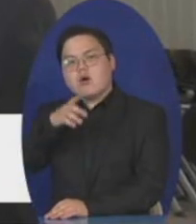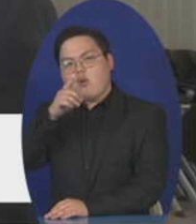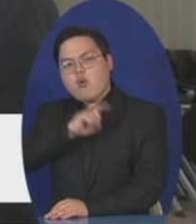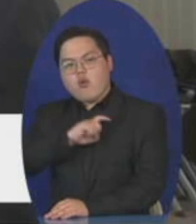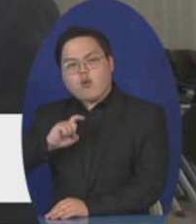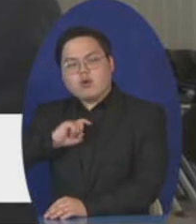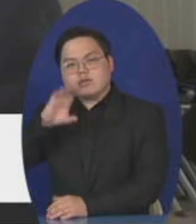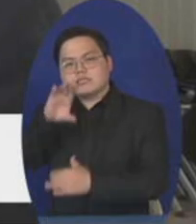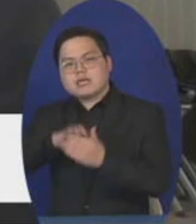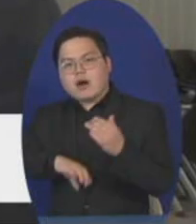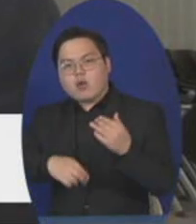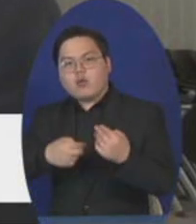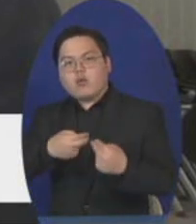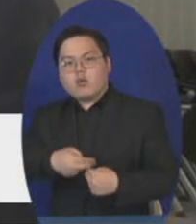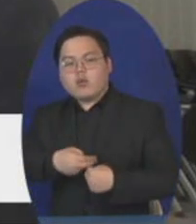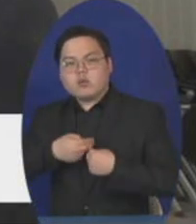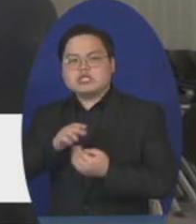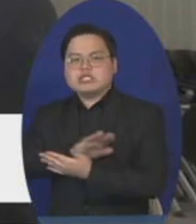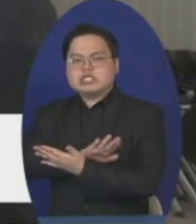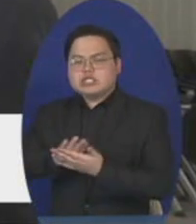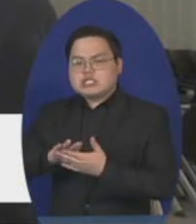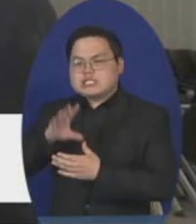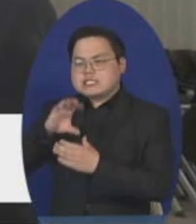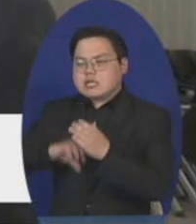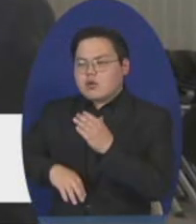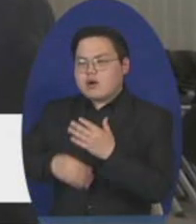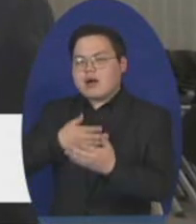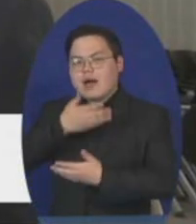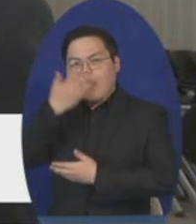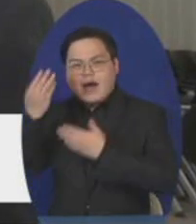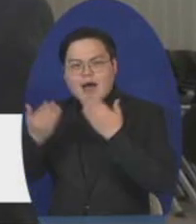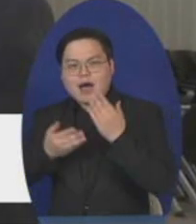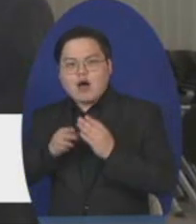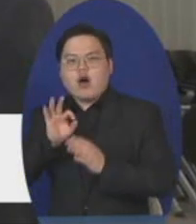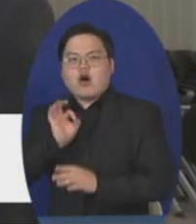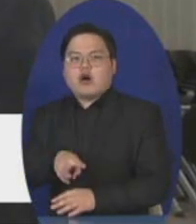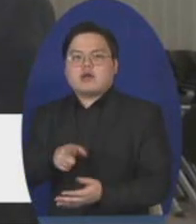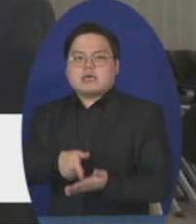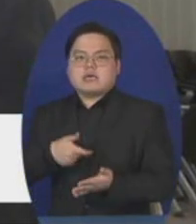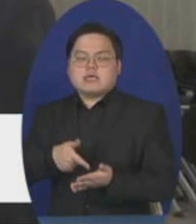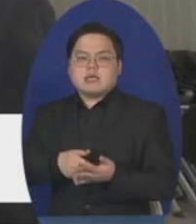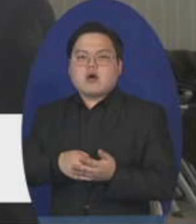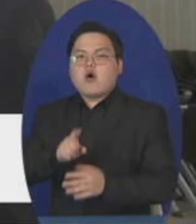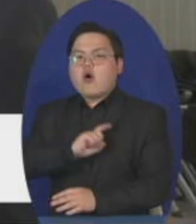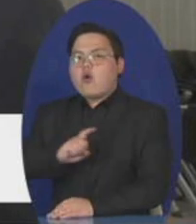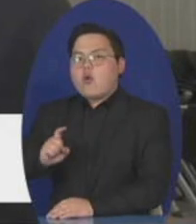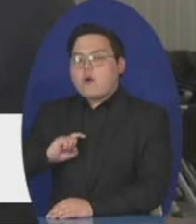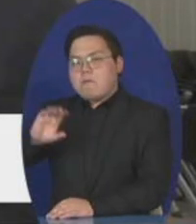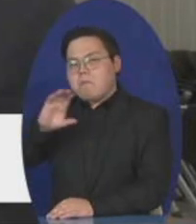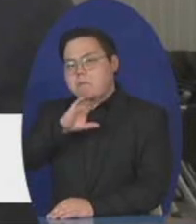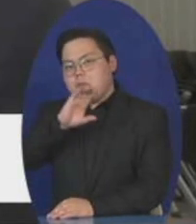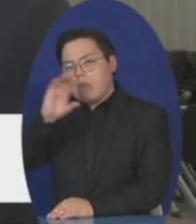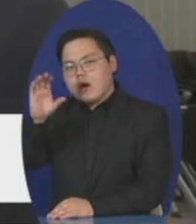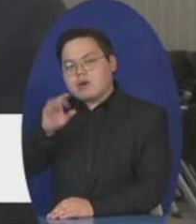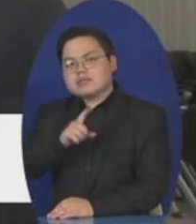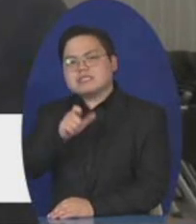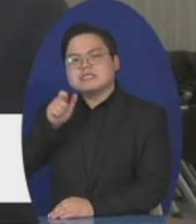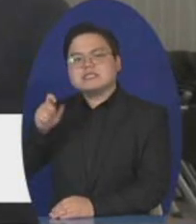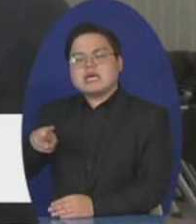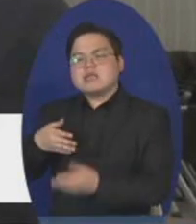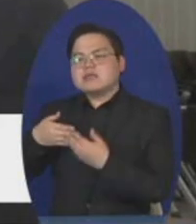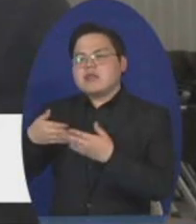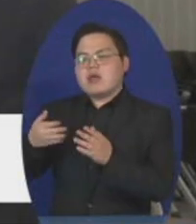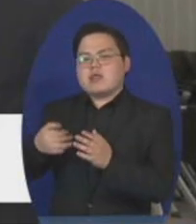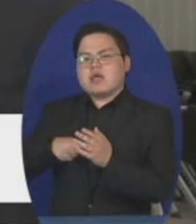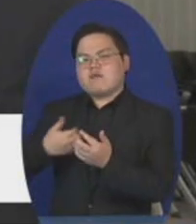шинэ санхүүгийн одоо механизмыг бүрдүүлж оруулж ирэх хувийн өвчлөлийг хувийн өвчлөлт энэ зах зээлийг нээж өгч